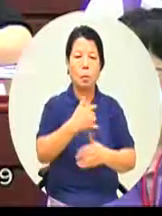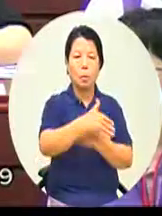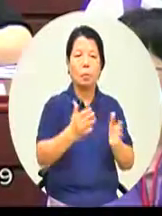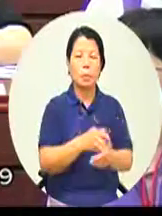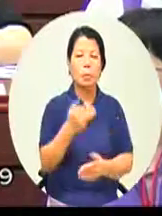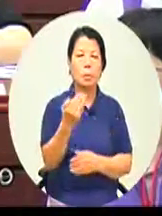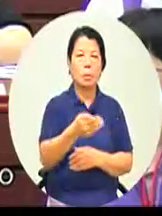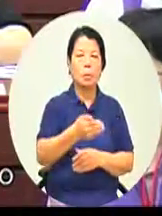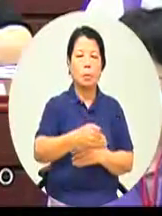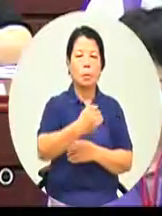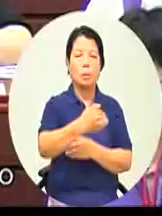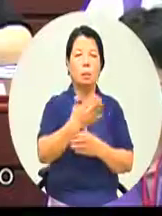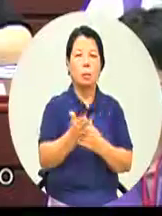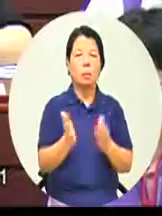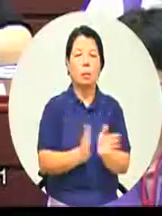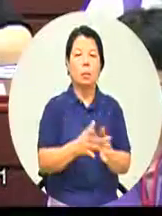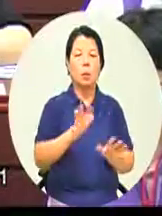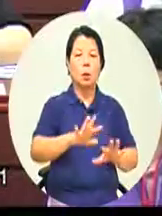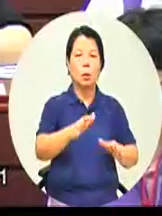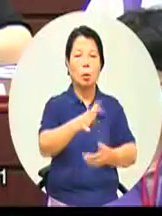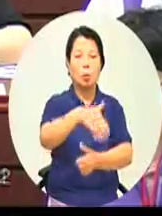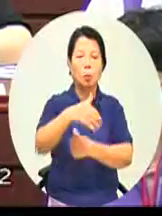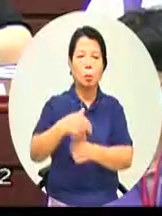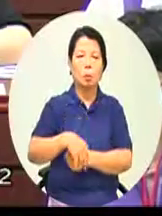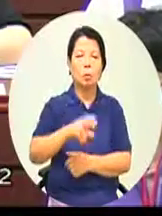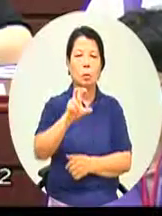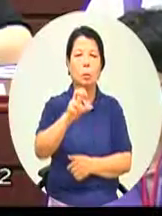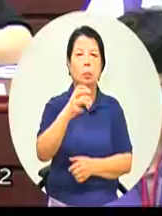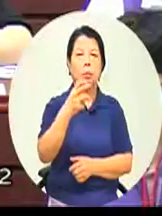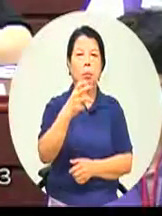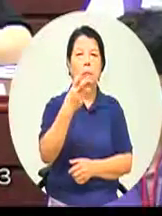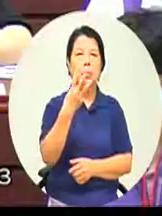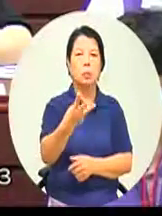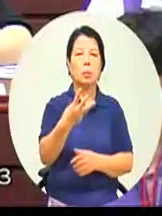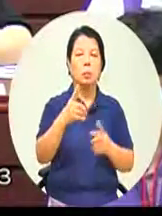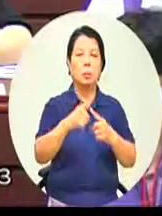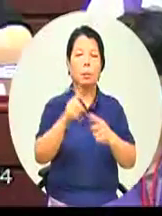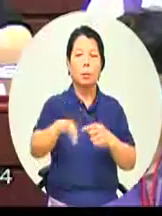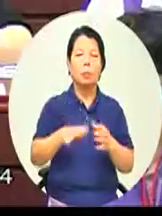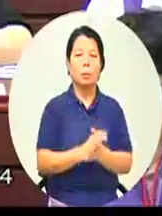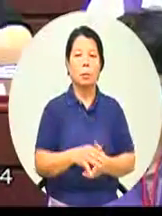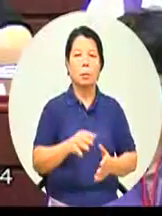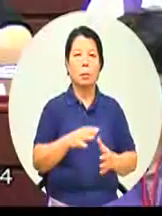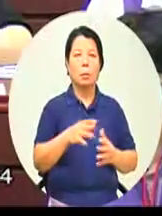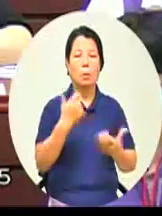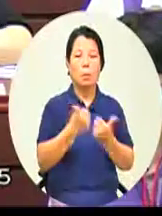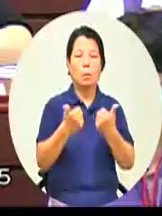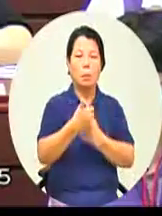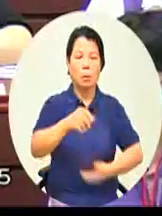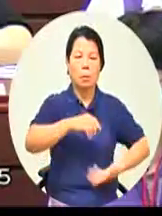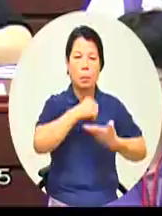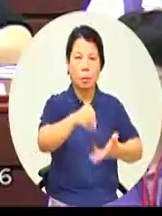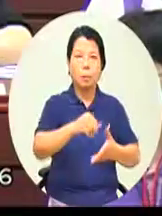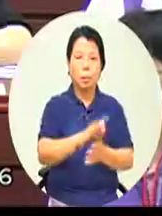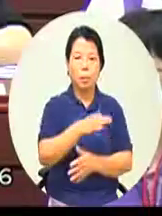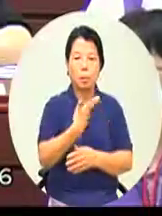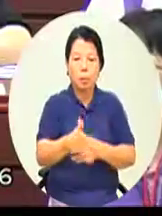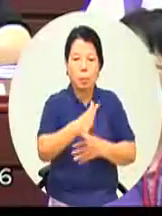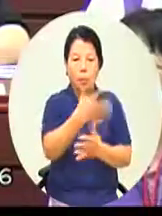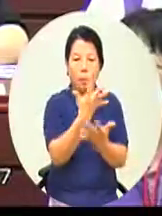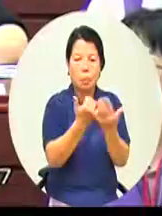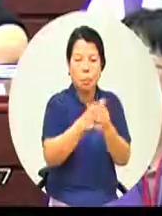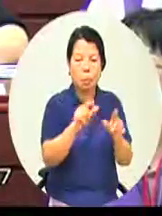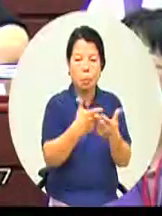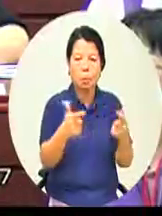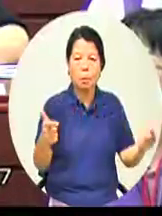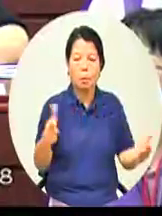收173人，但这里面刚才议员在建议也是要让他这些学生能够多元去记忆的